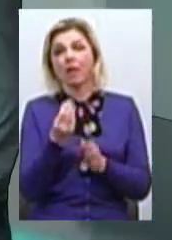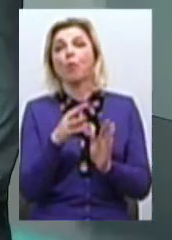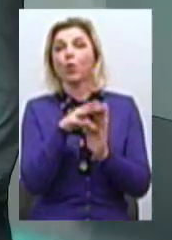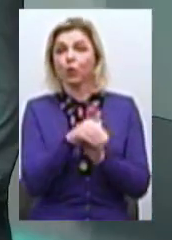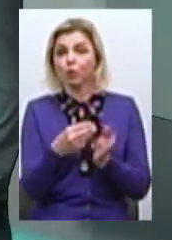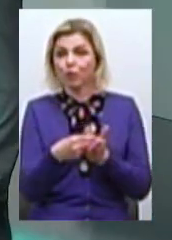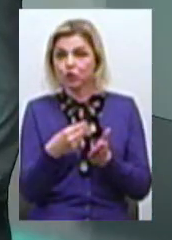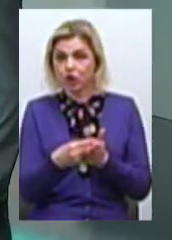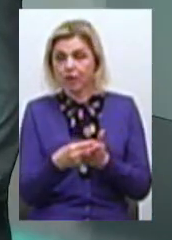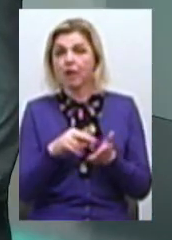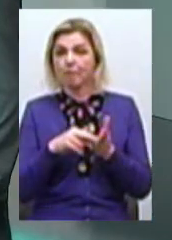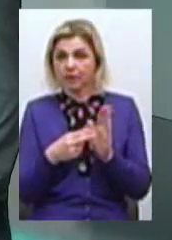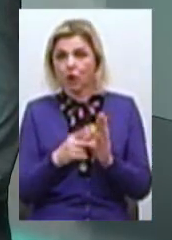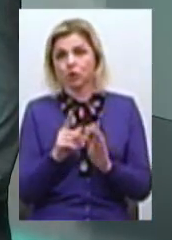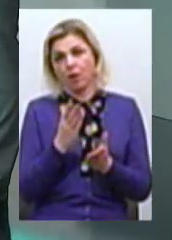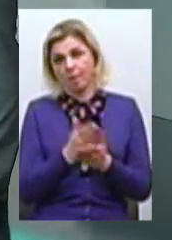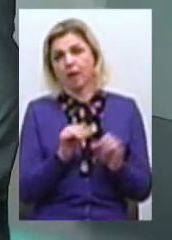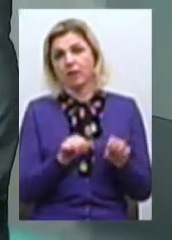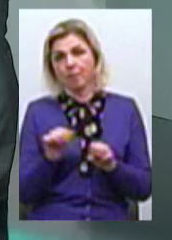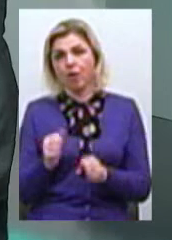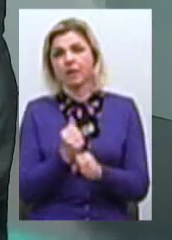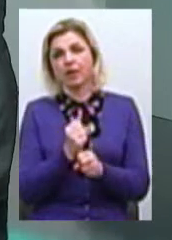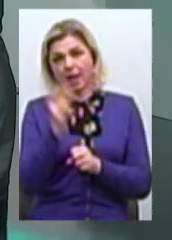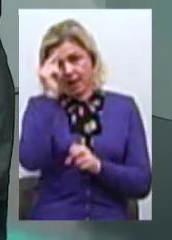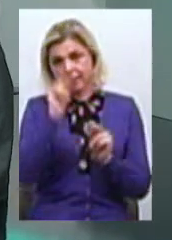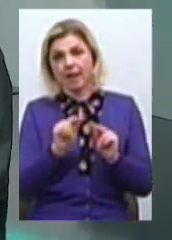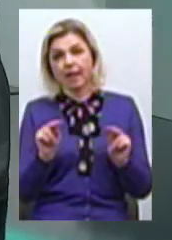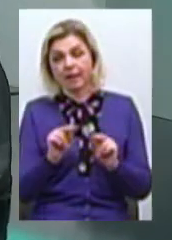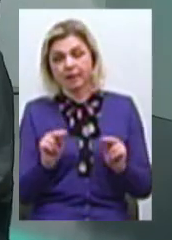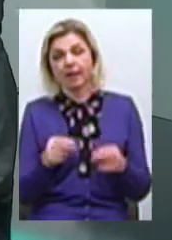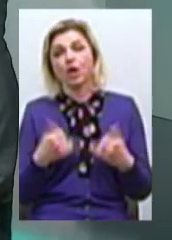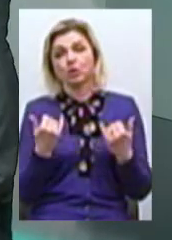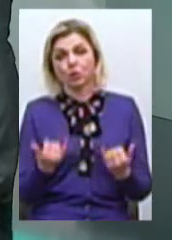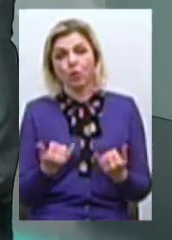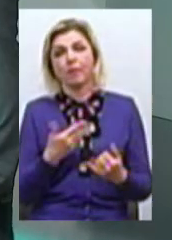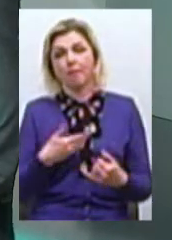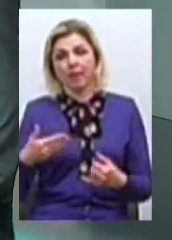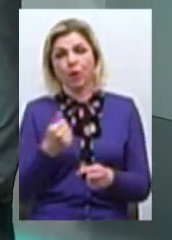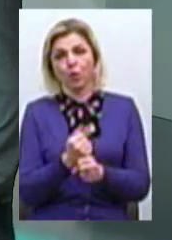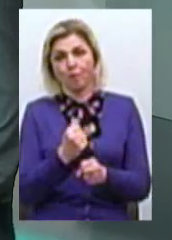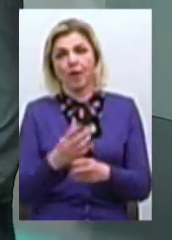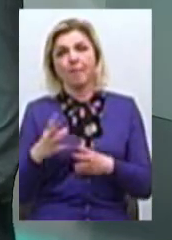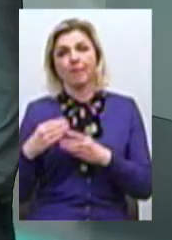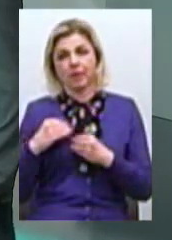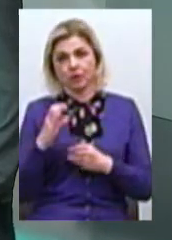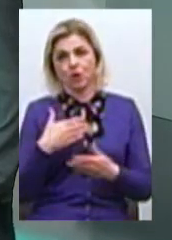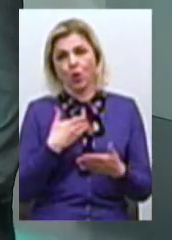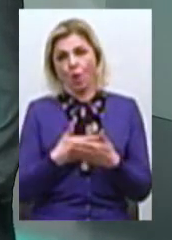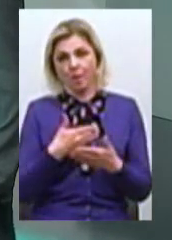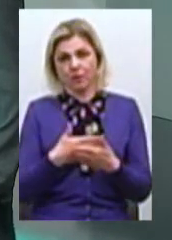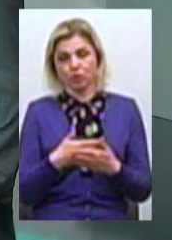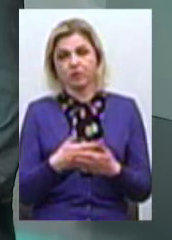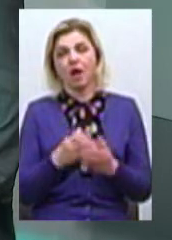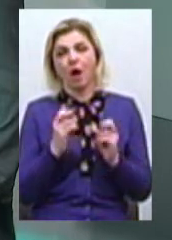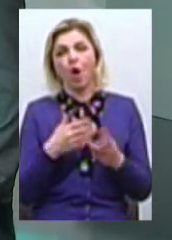бюджет, щоб мати можливість проводити тренінги. На сьогодні ми робимо це спільно з громадськістю. Тобто ми, як